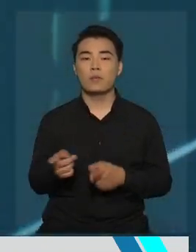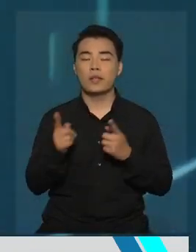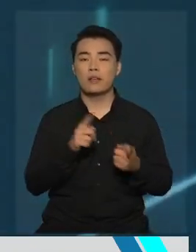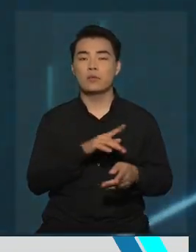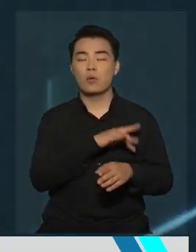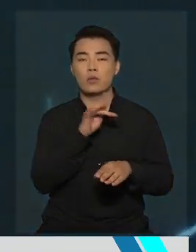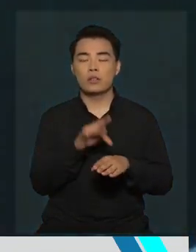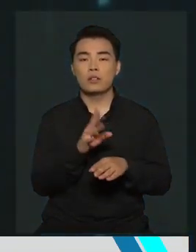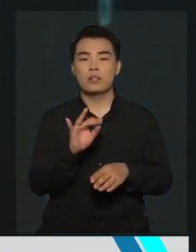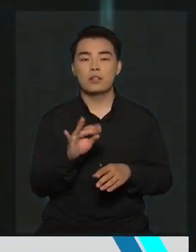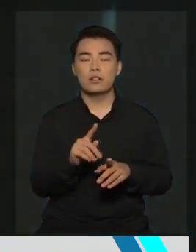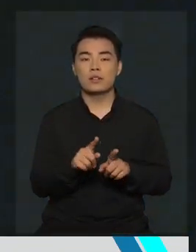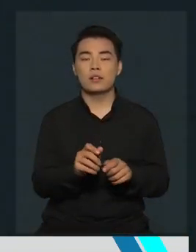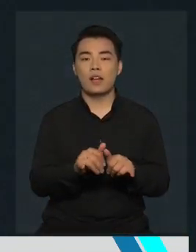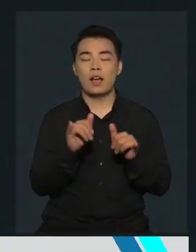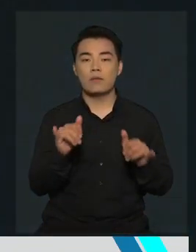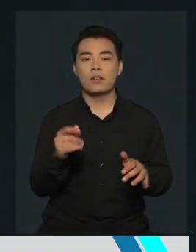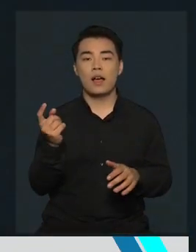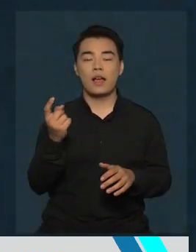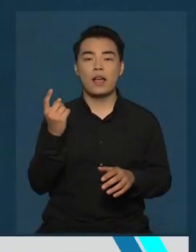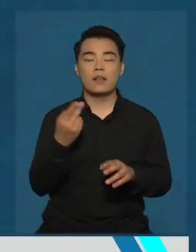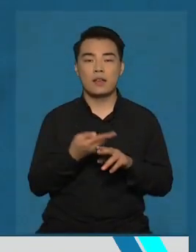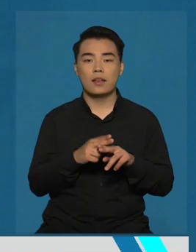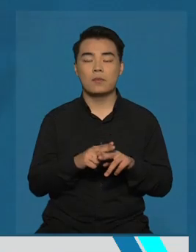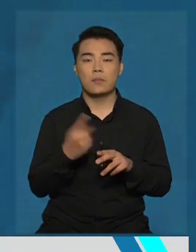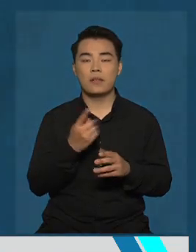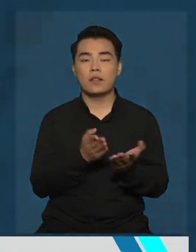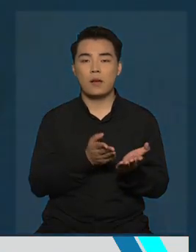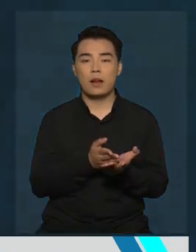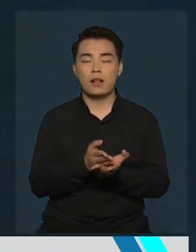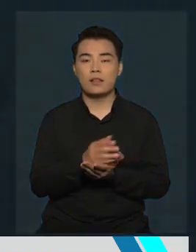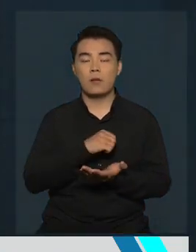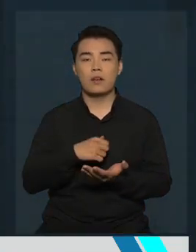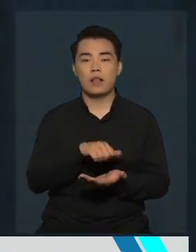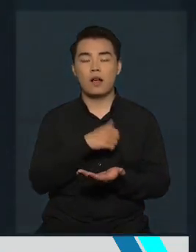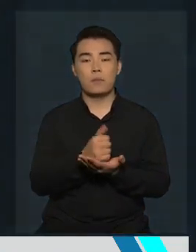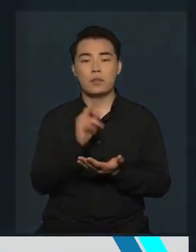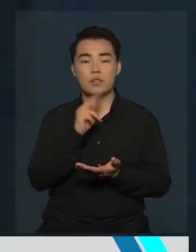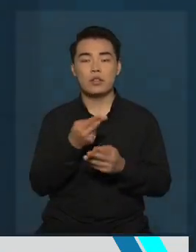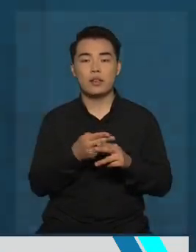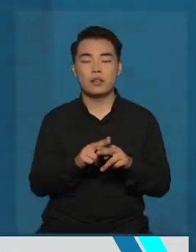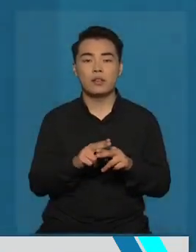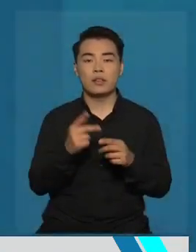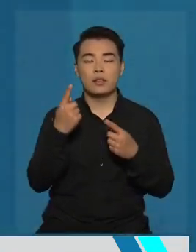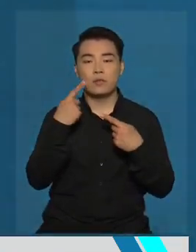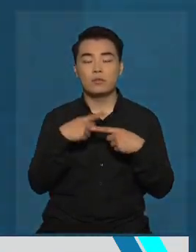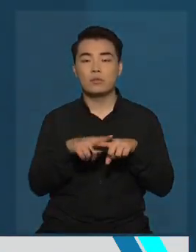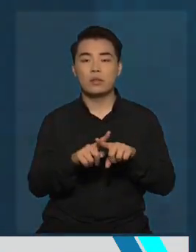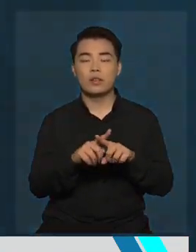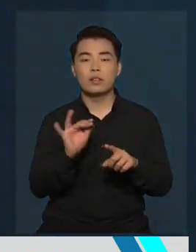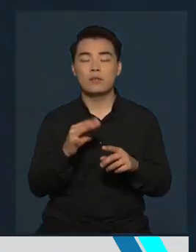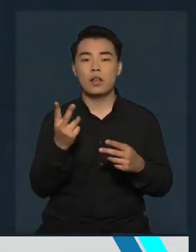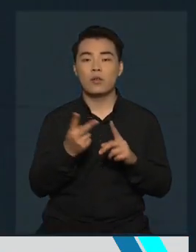или в более там развитые села. Это первое направление. То есть первая и самая главная причина инфраструктурная. Второе – это